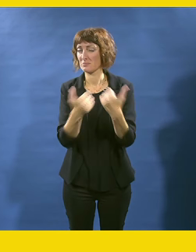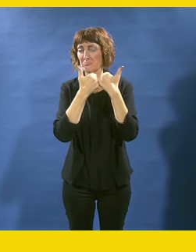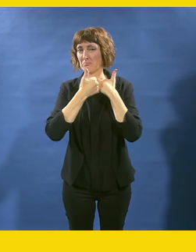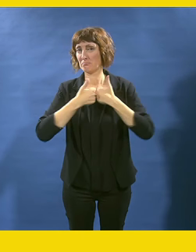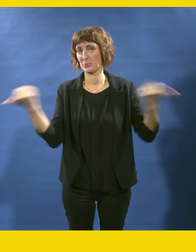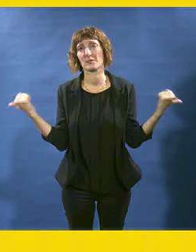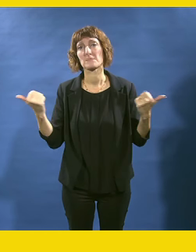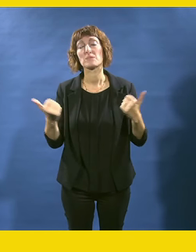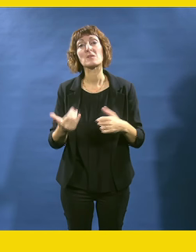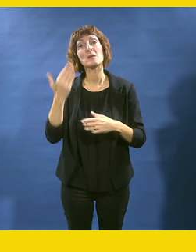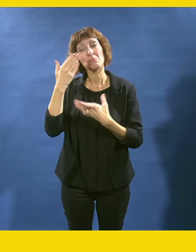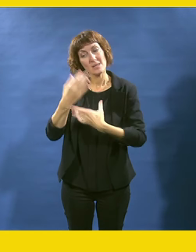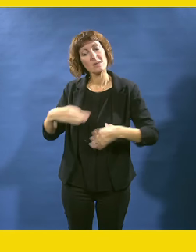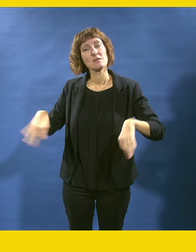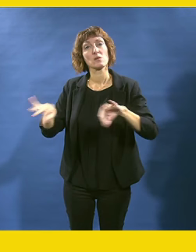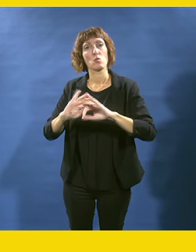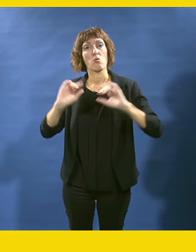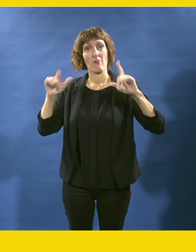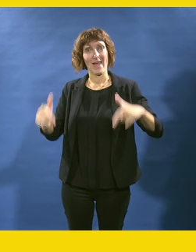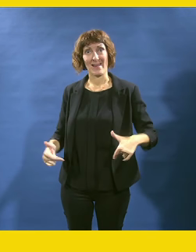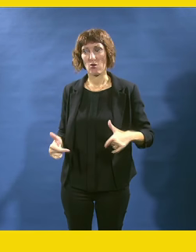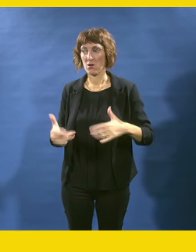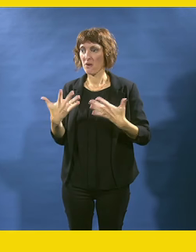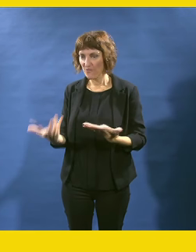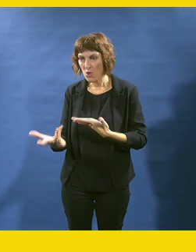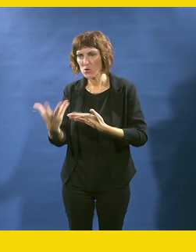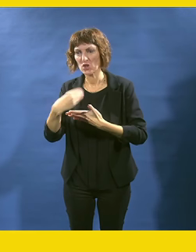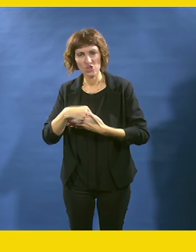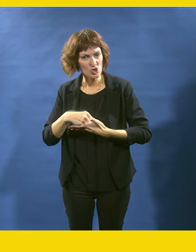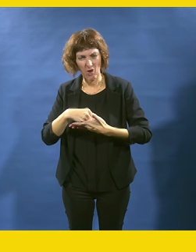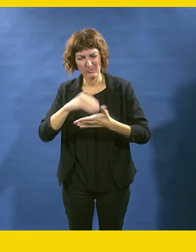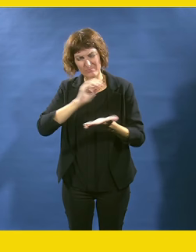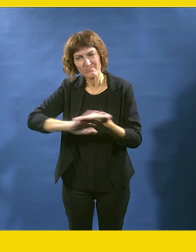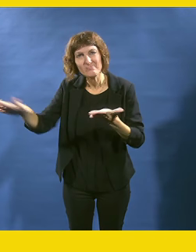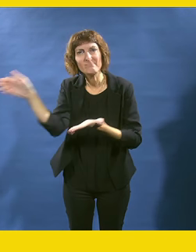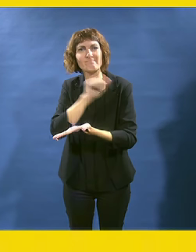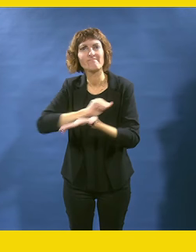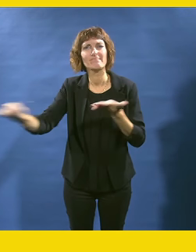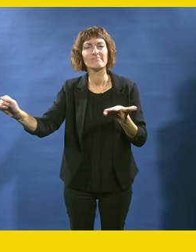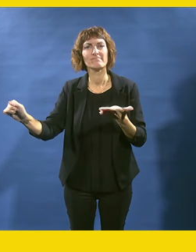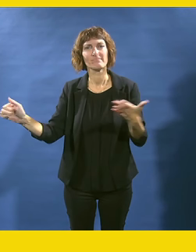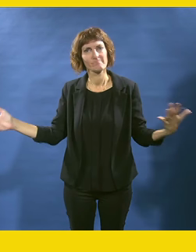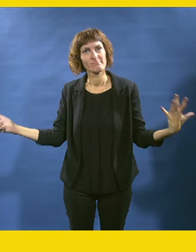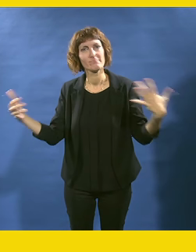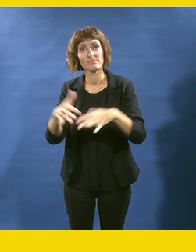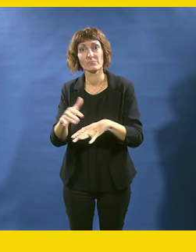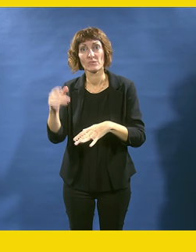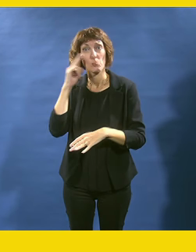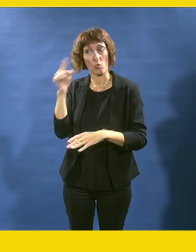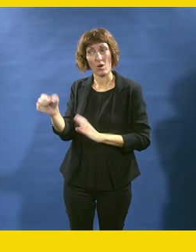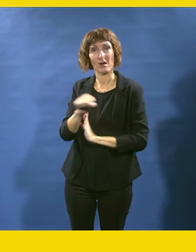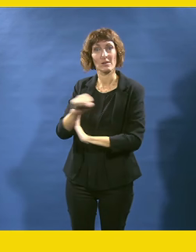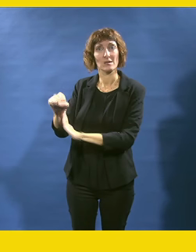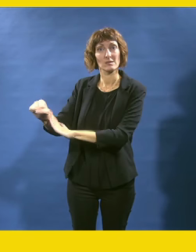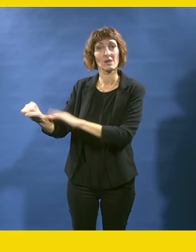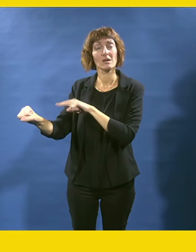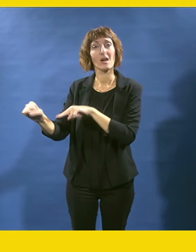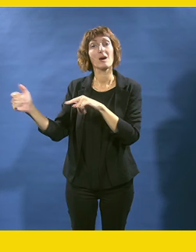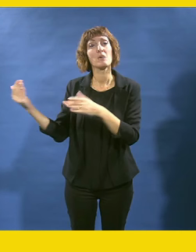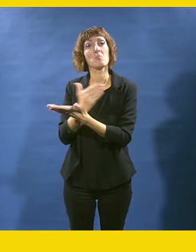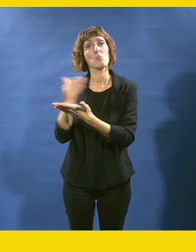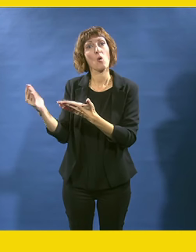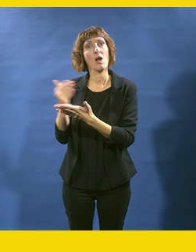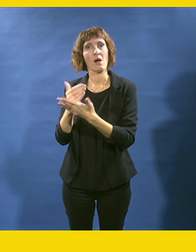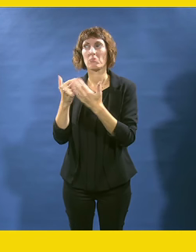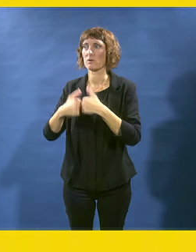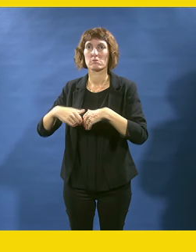dégenrer les cours d'école, c'est précisément parce que eux, ils ont un projet encore bien plus fou. Eux, ils veulent genrer les